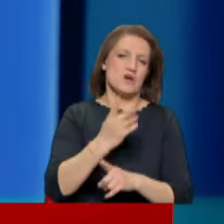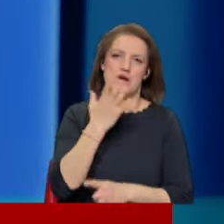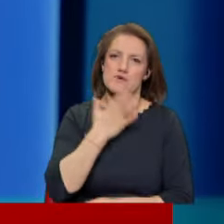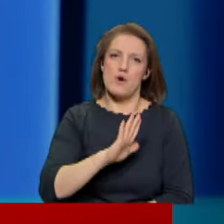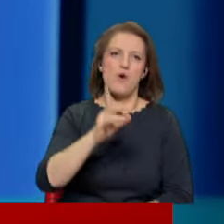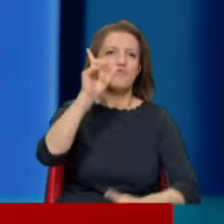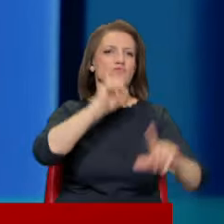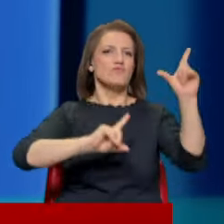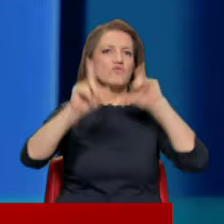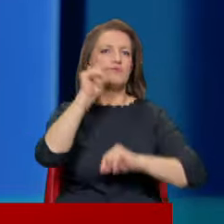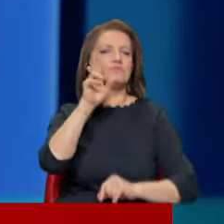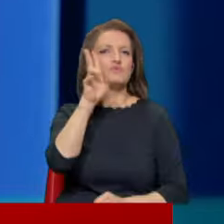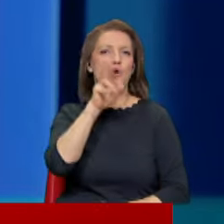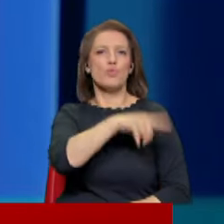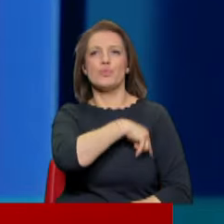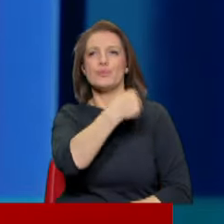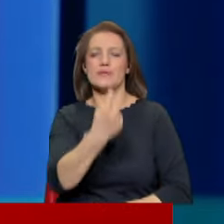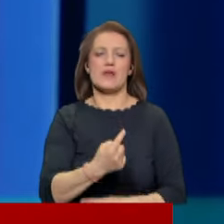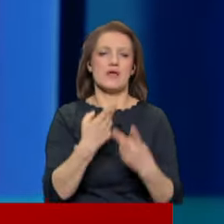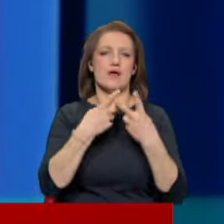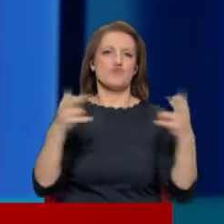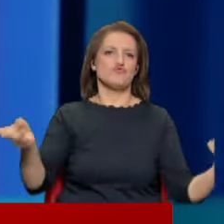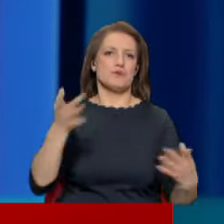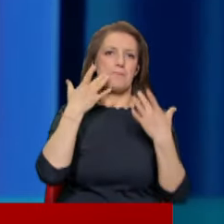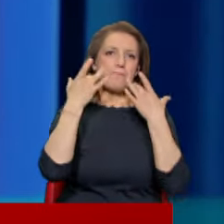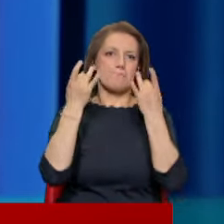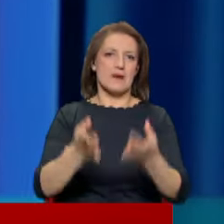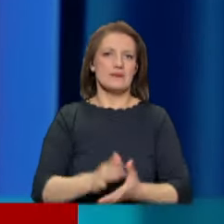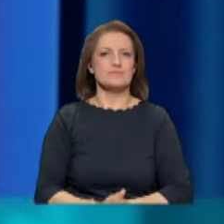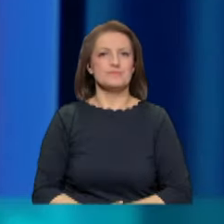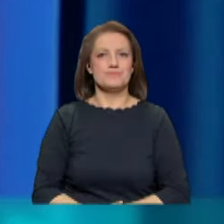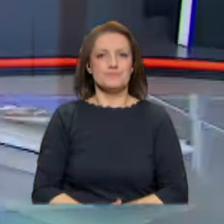Yani fotoğraf son derece açık ve net.